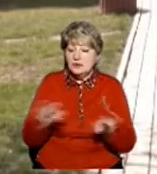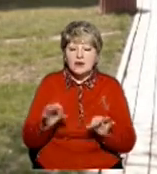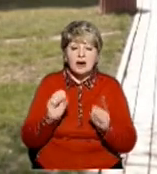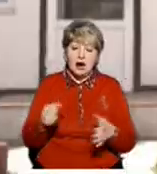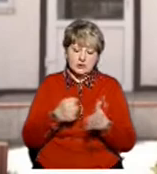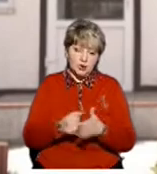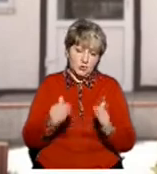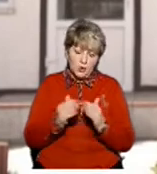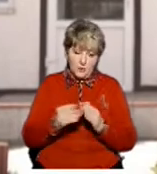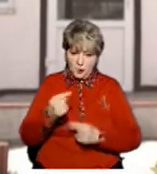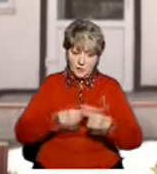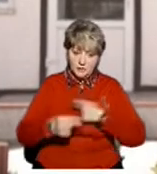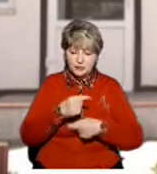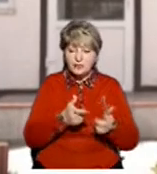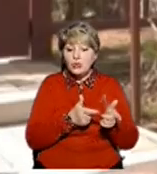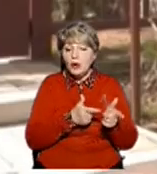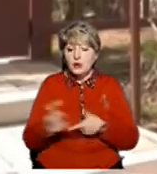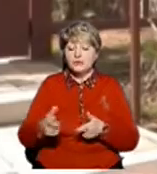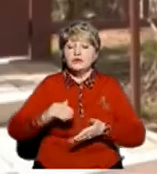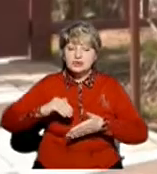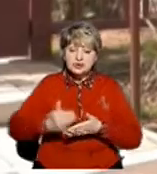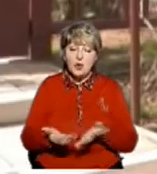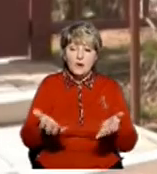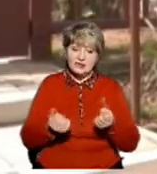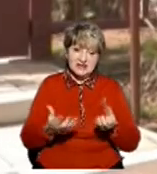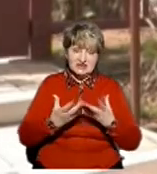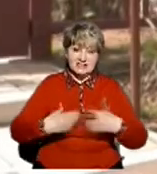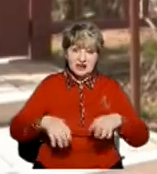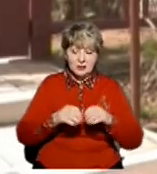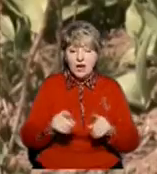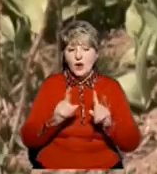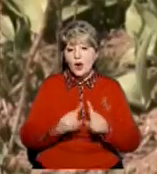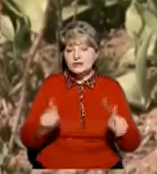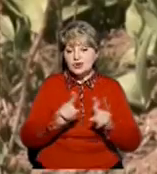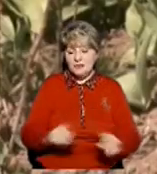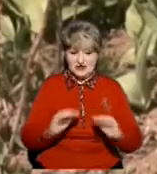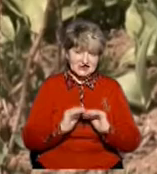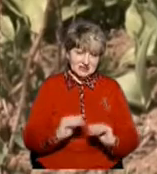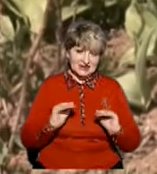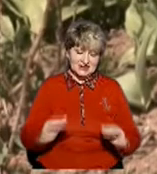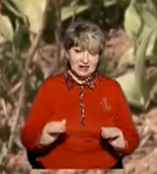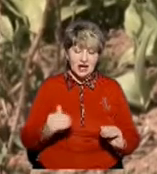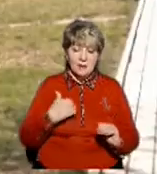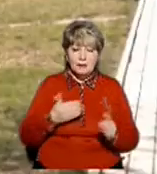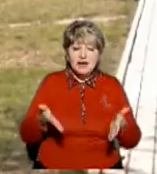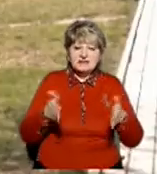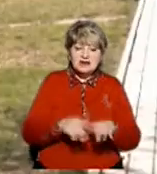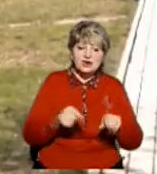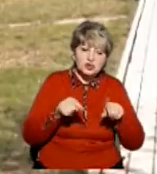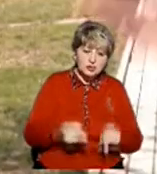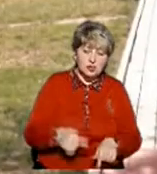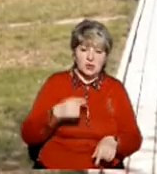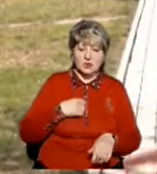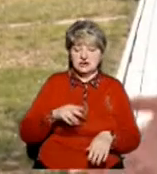додому сюди. Готові, говорить жінка, знову прихистити сім'ю, особливо з маленькими дітьми. Ми ж залишали їх тут, ми